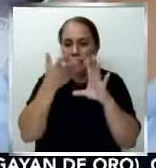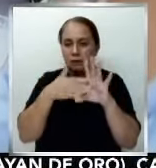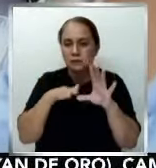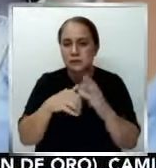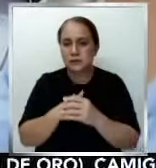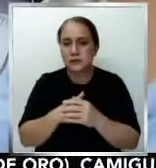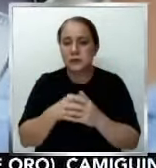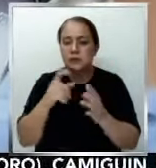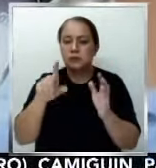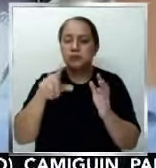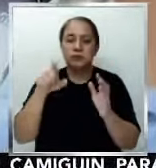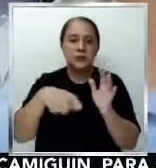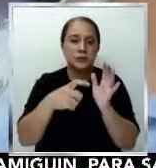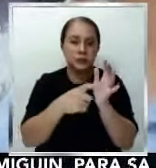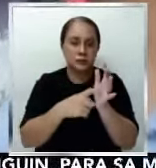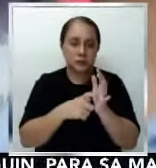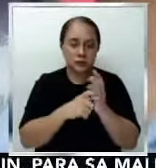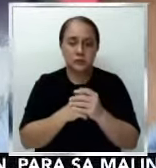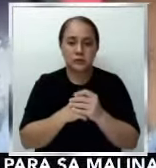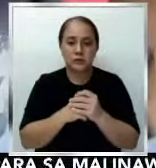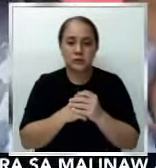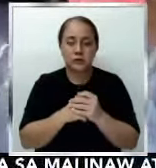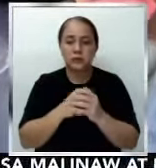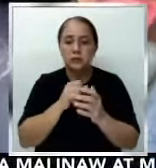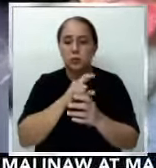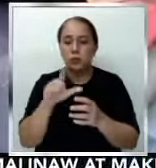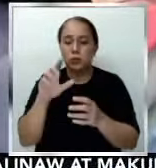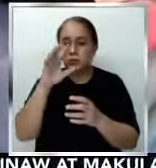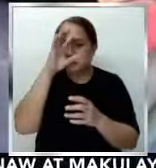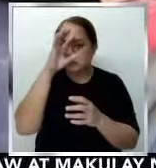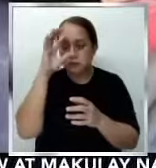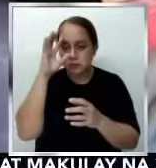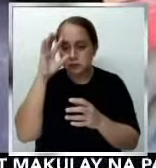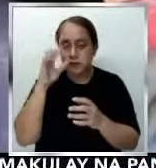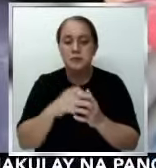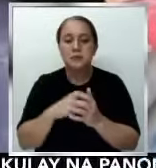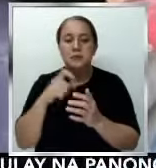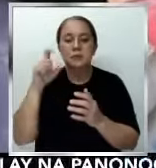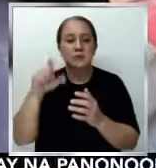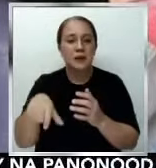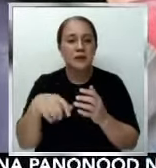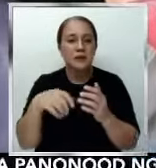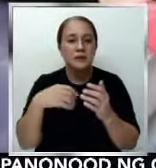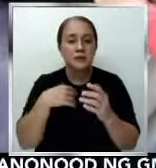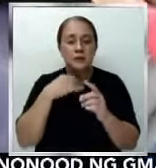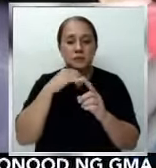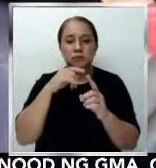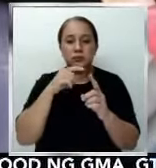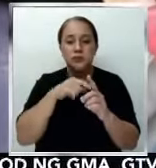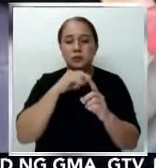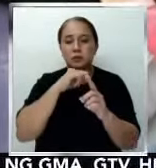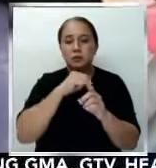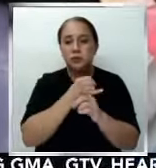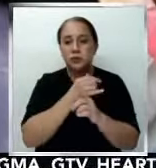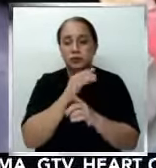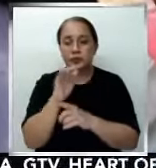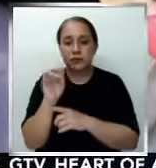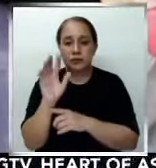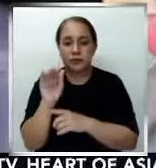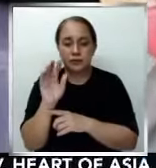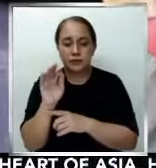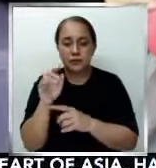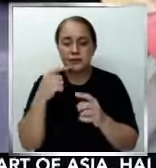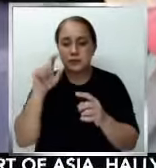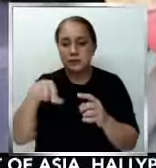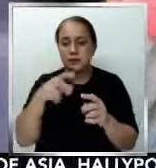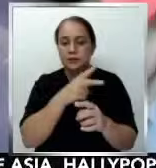na, lahat ng taga-Cavite, starting today hanggang January 15, pakidala ng inyong vaccination card. Ano? And